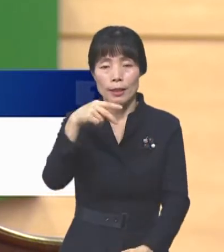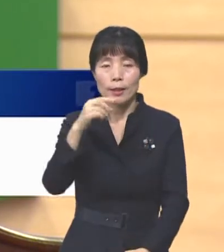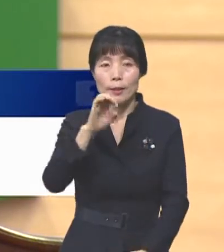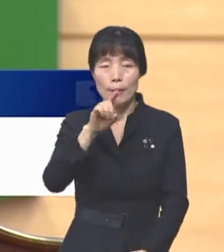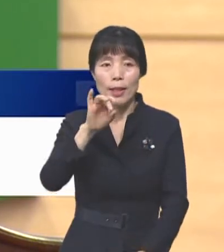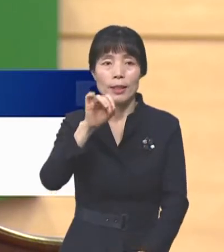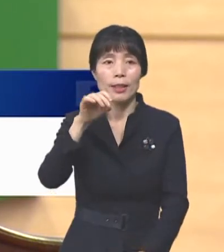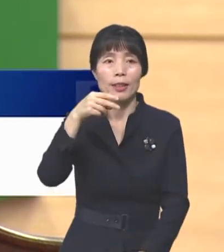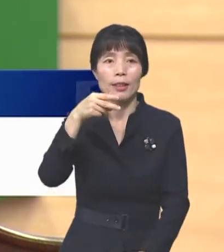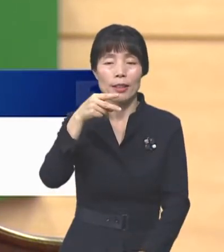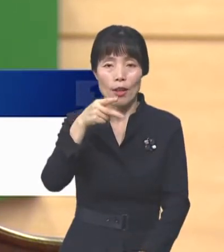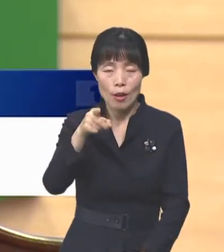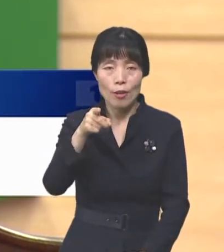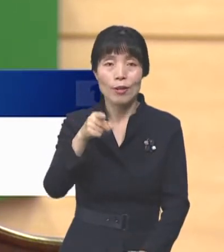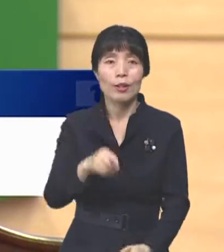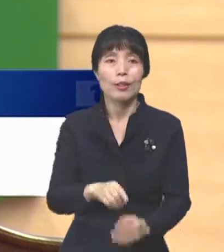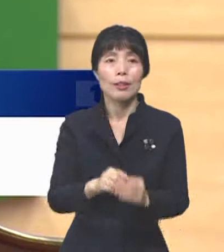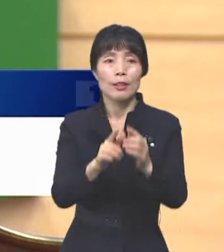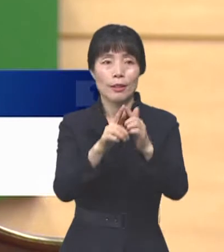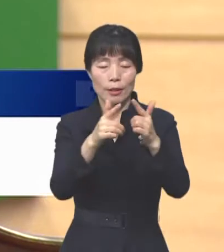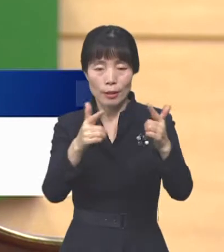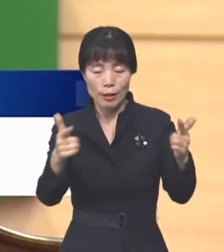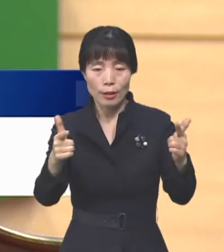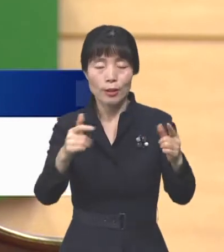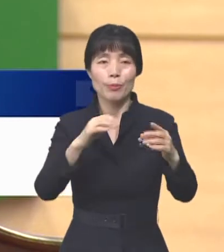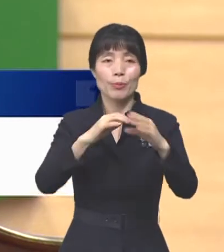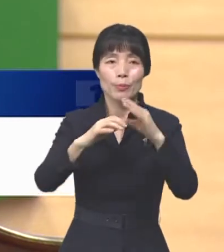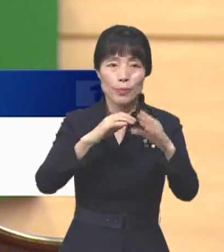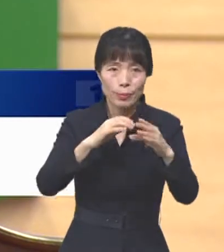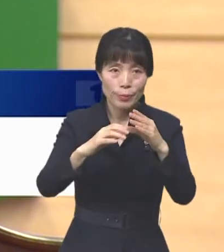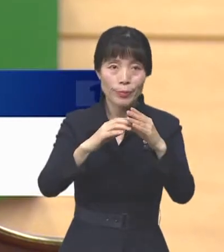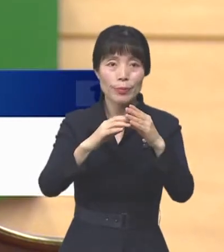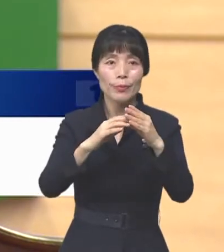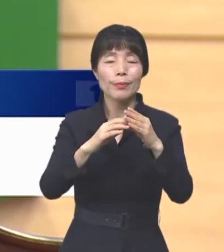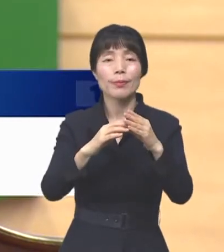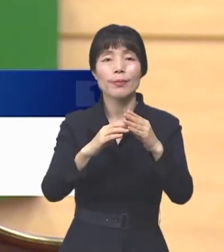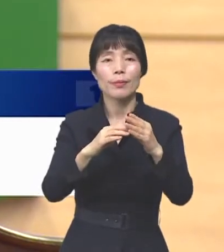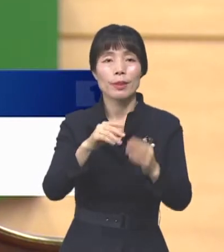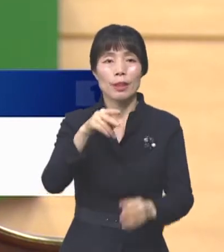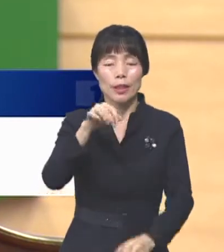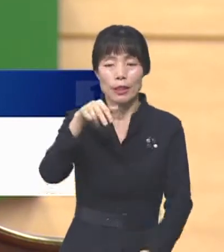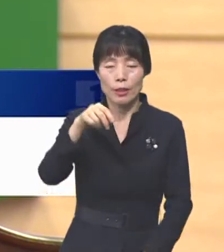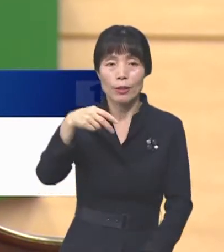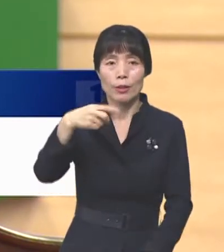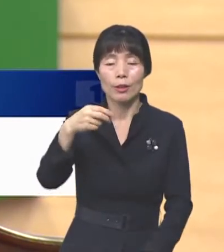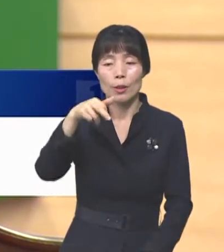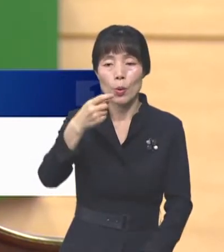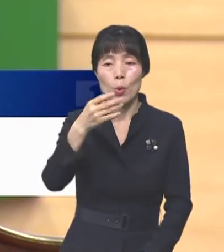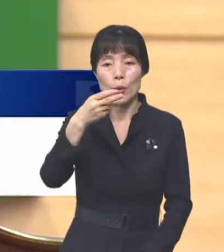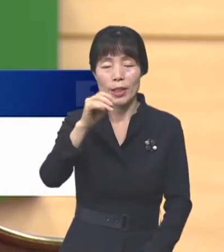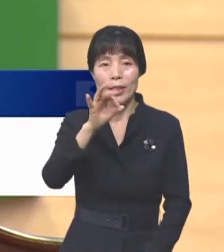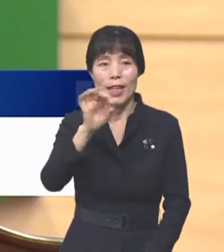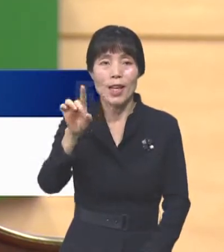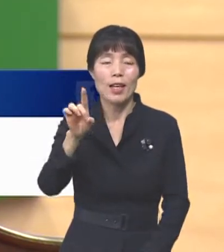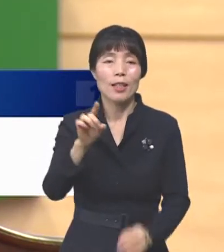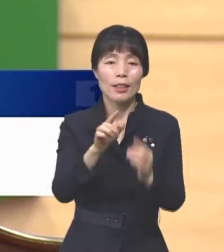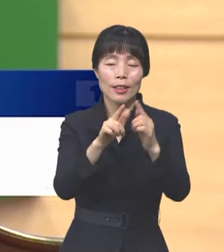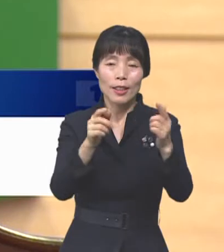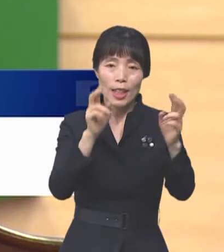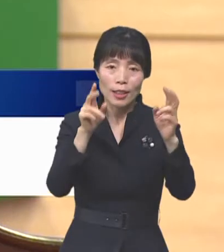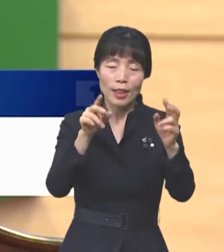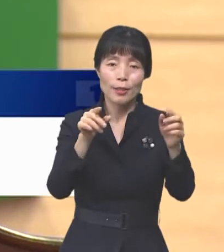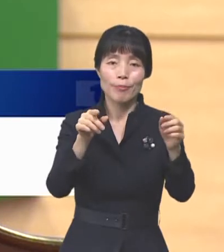지원 산업의 기반 조성과 파라다이스 시티, 인스파이어 IR, 티저스 코리아 등 대형 복합 디저트